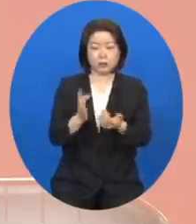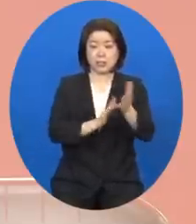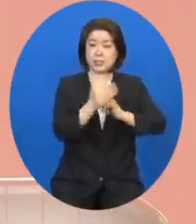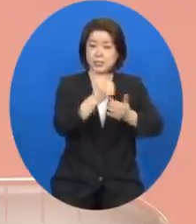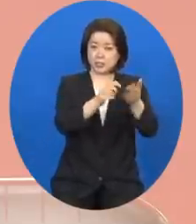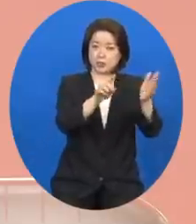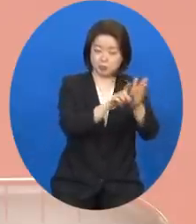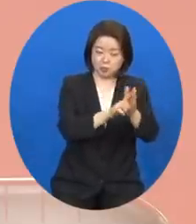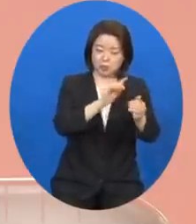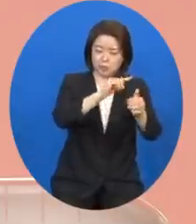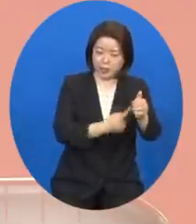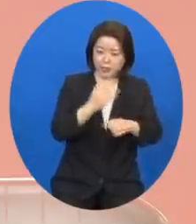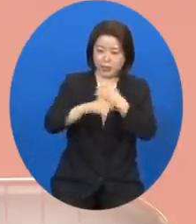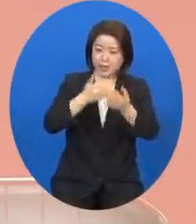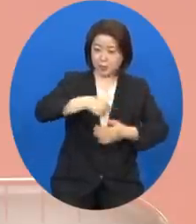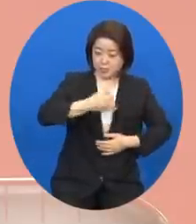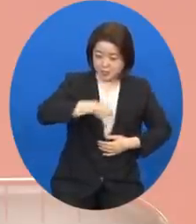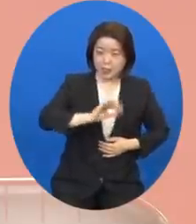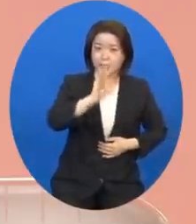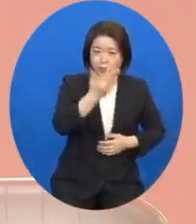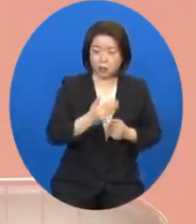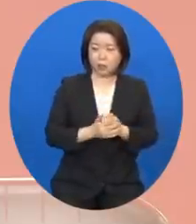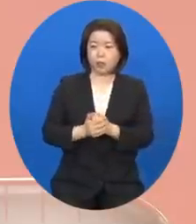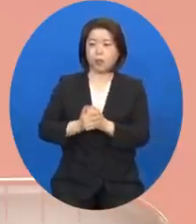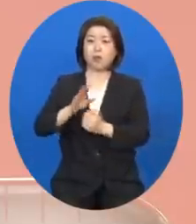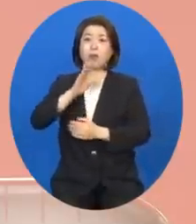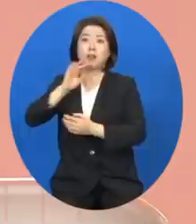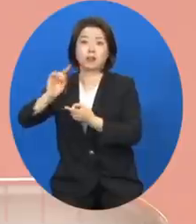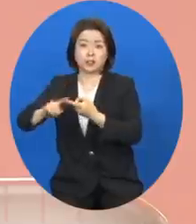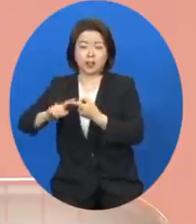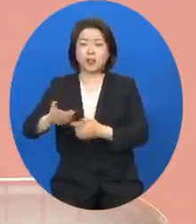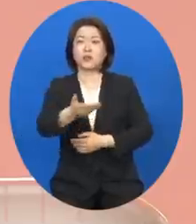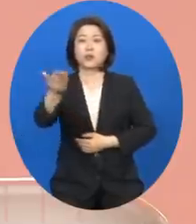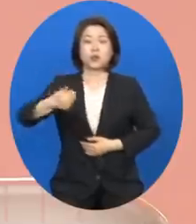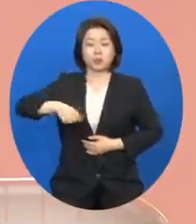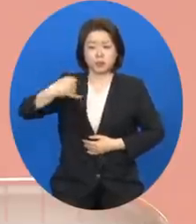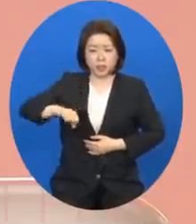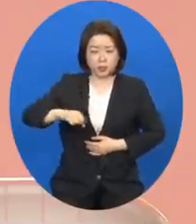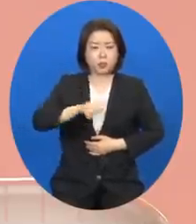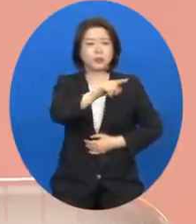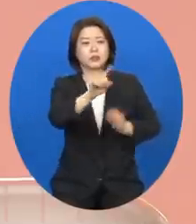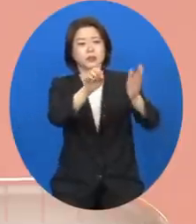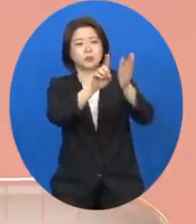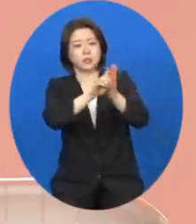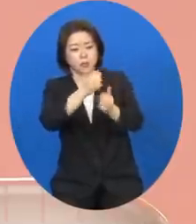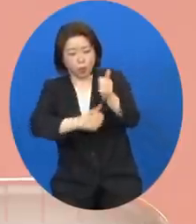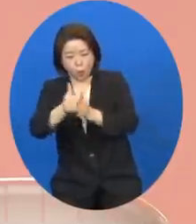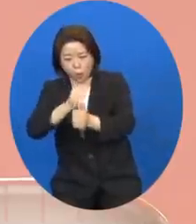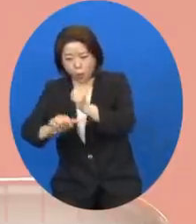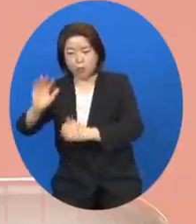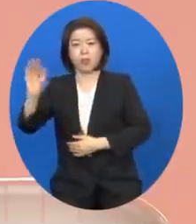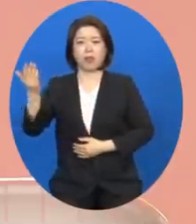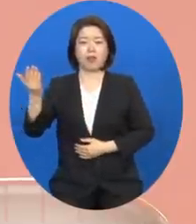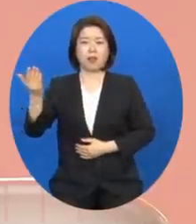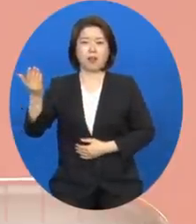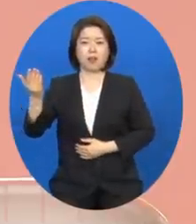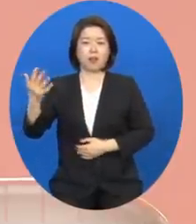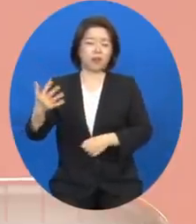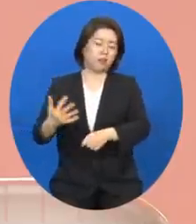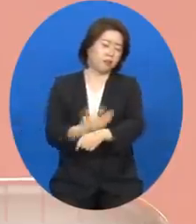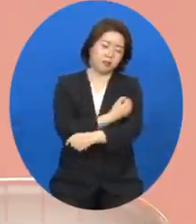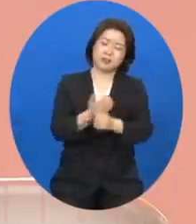하나님의 자녀가 되었고 여러분의 자녀는 당연히 그 믿음의 후손이 되었으니 대단한